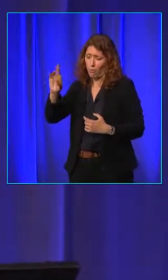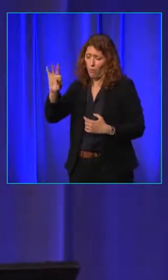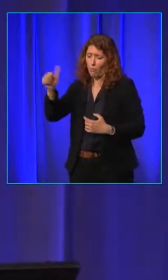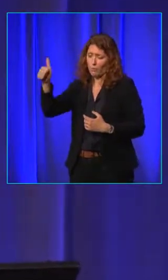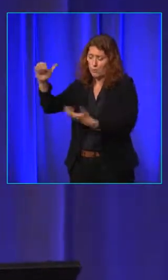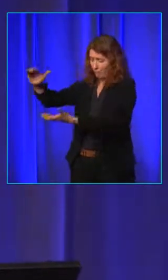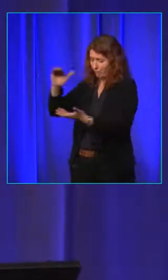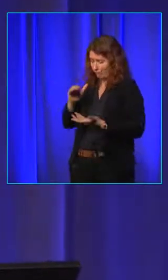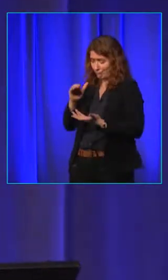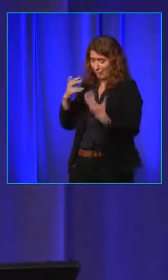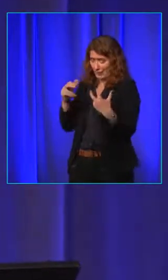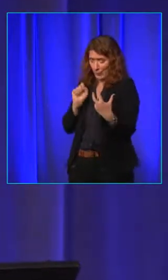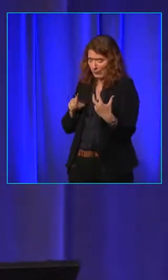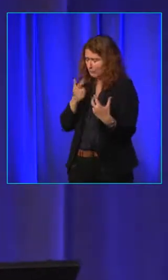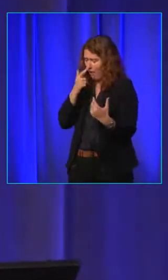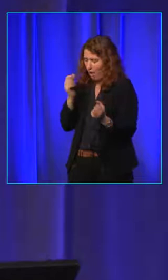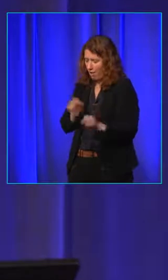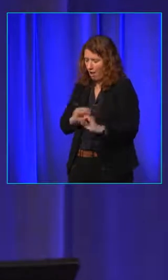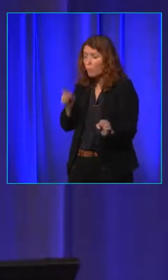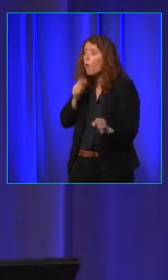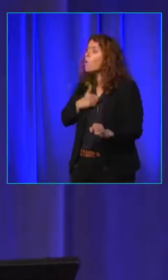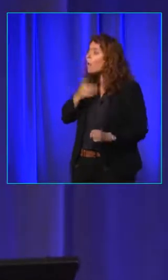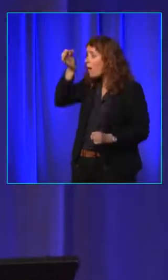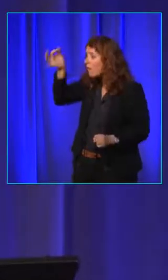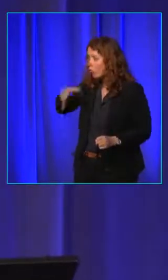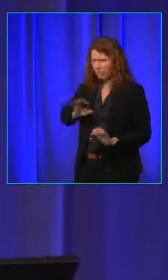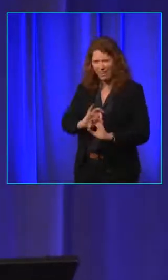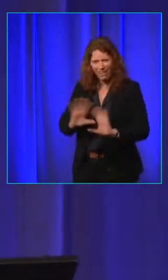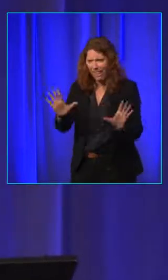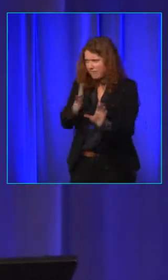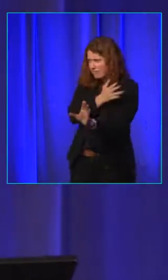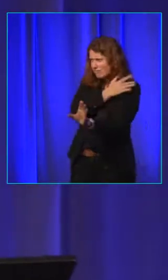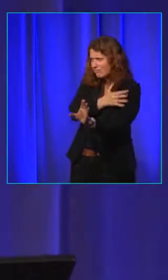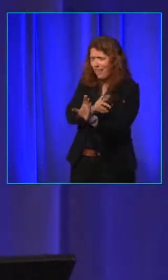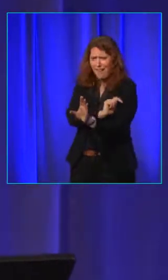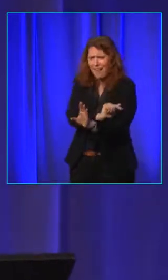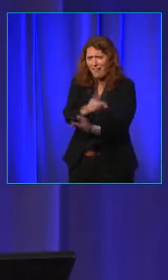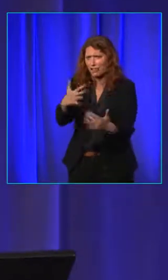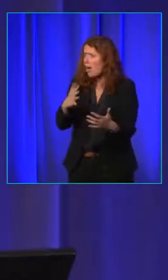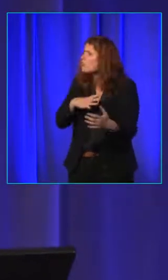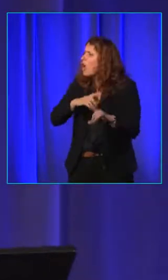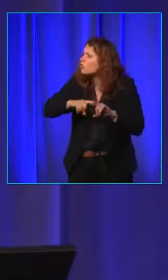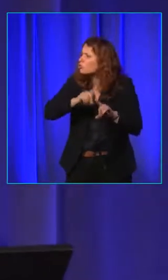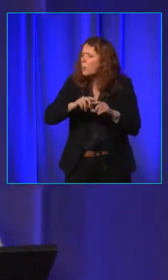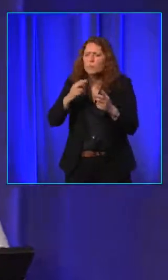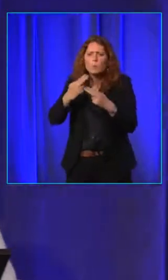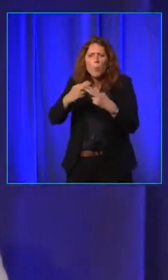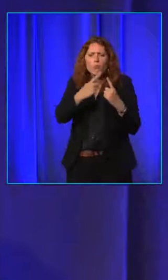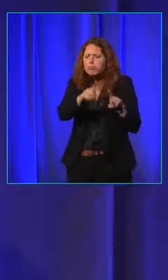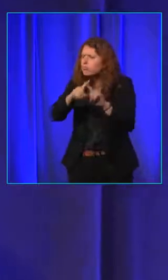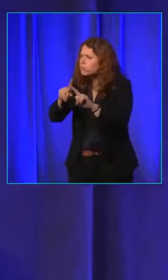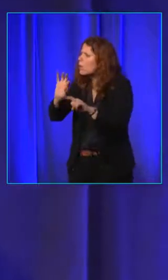est extraordinaire. Parce qu'on n'a rien inventé, j'ai rien inventé du tout. Il y a des choses, ça ne porte pas le même nom, ça n'a pas été peut-être